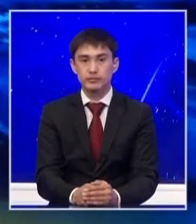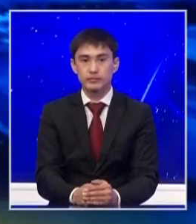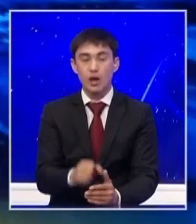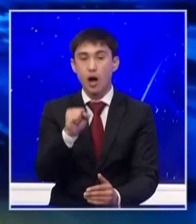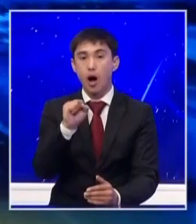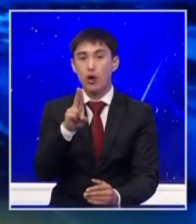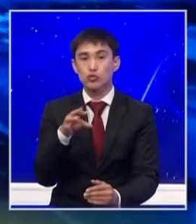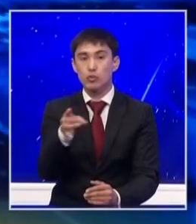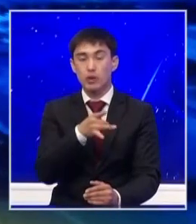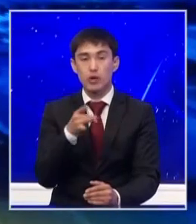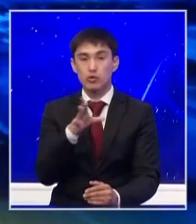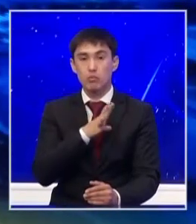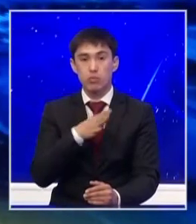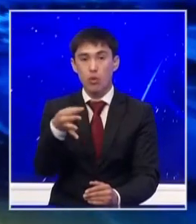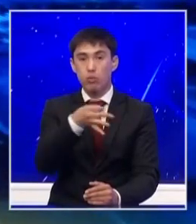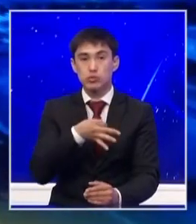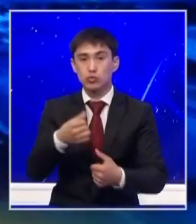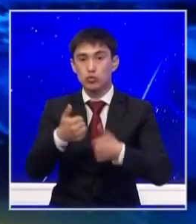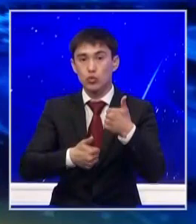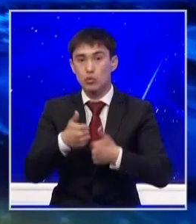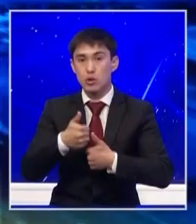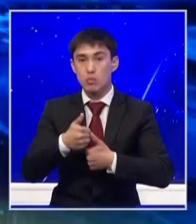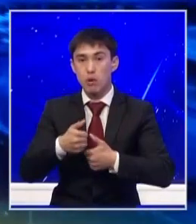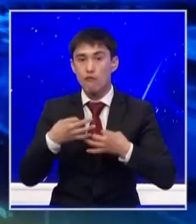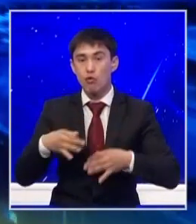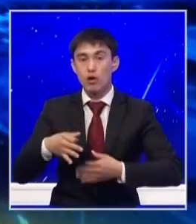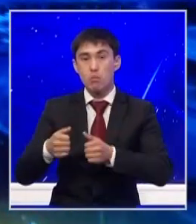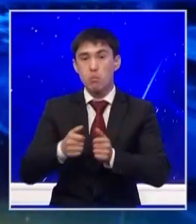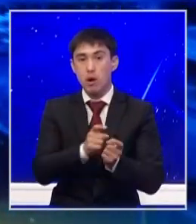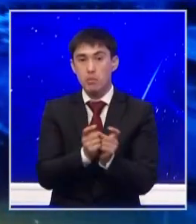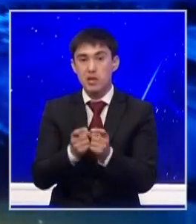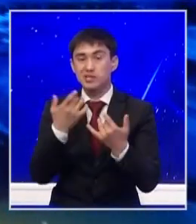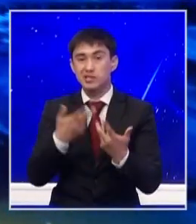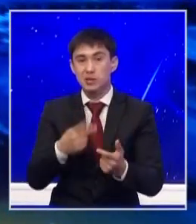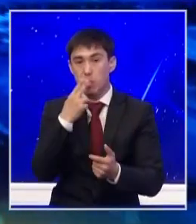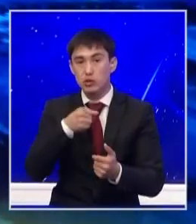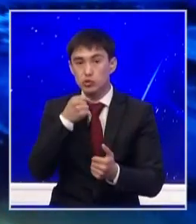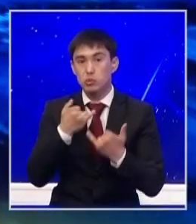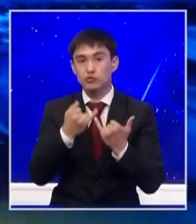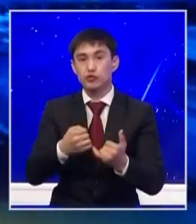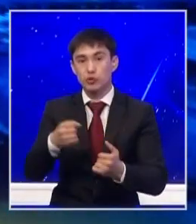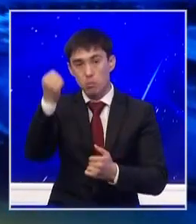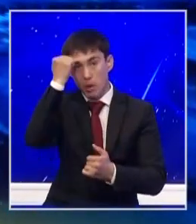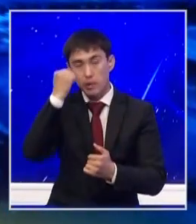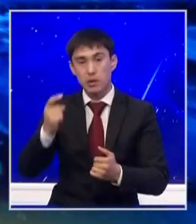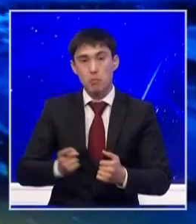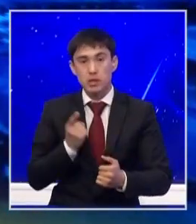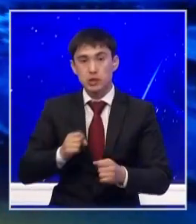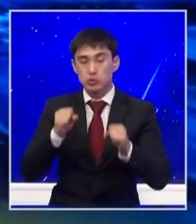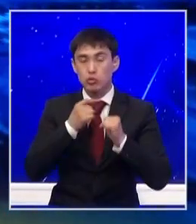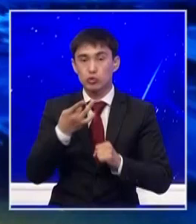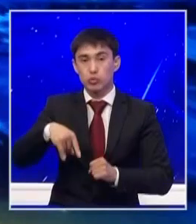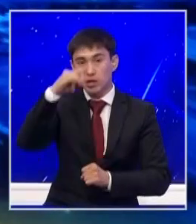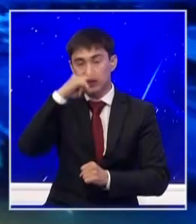в аксуском районе состоялся областной турнир по вольной борьбе среди подростков посвященной памяти мастера спорта республики Казахстан